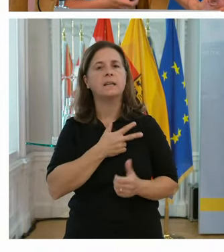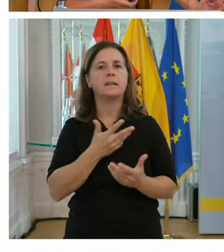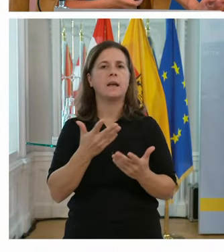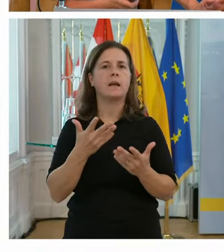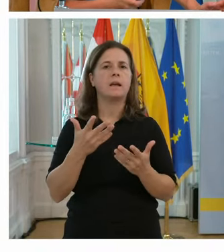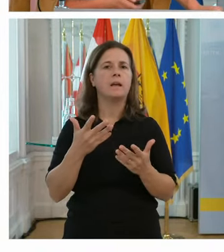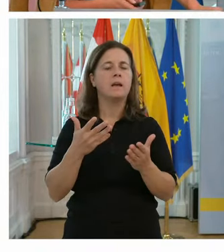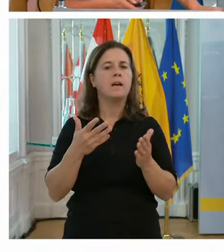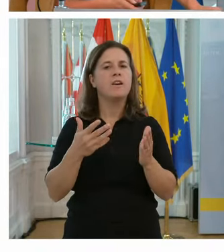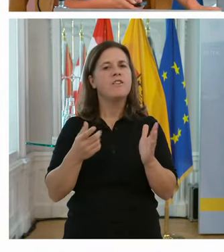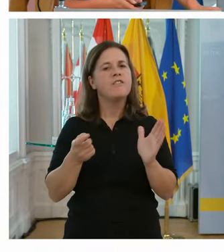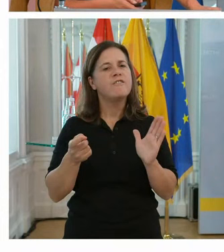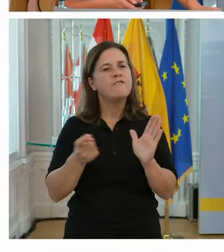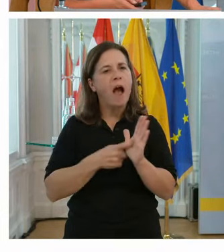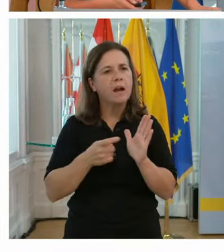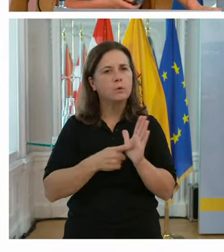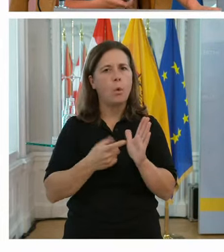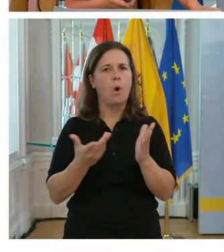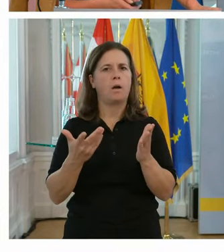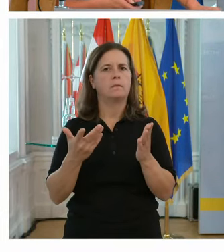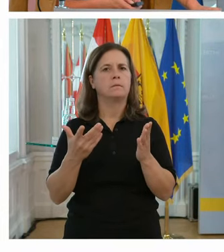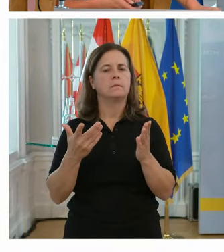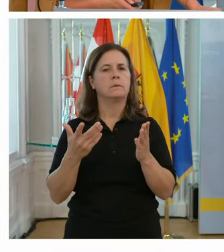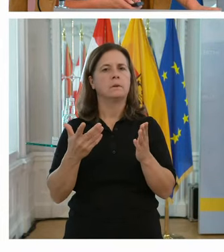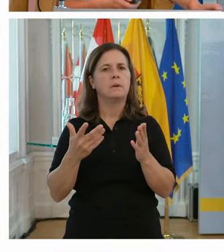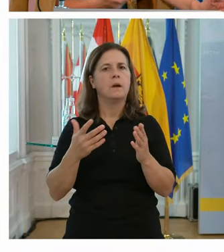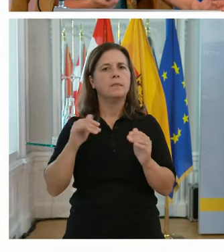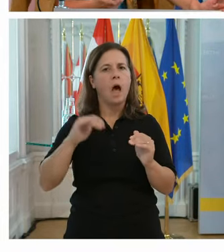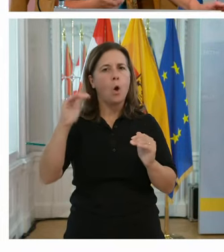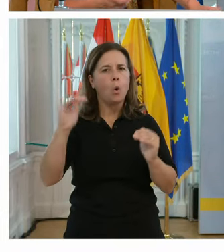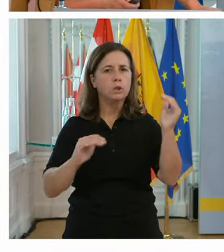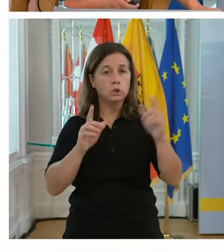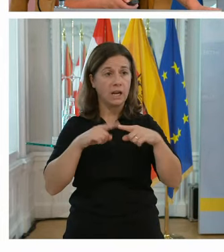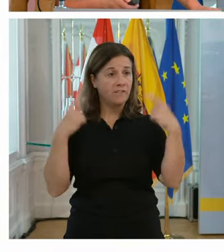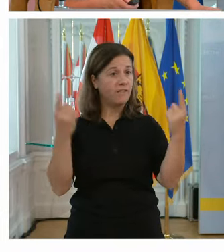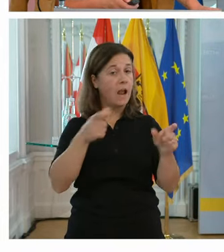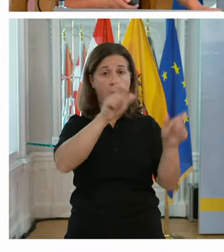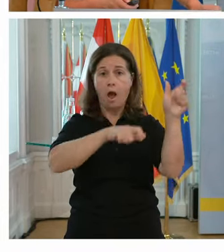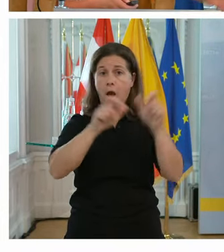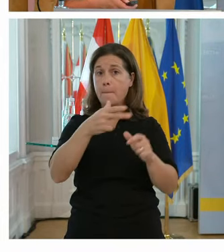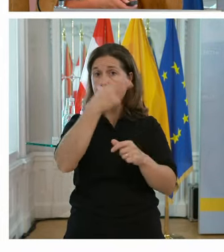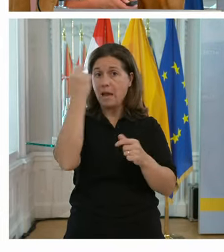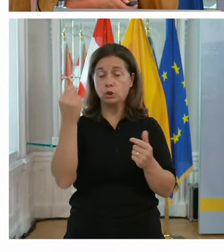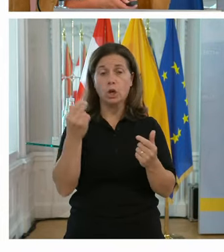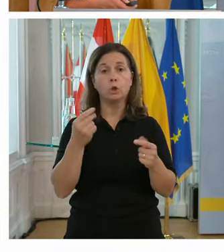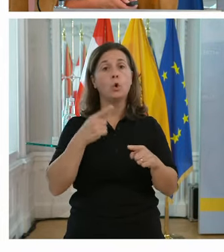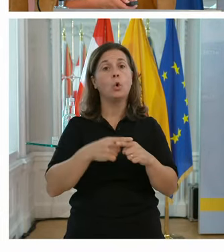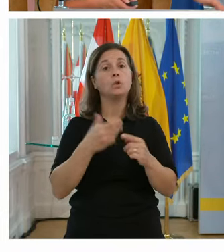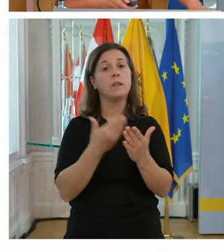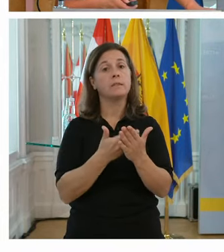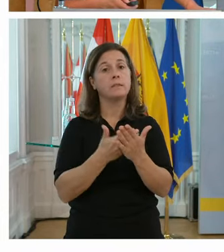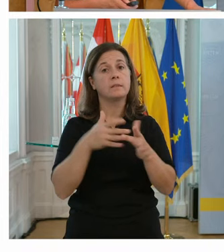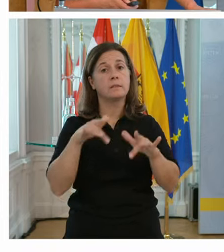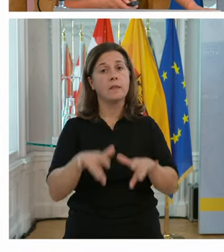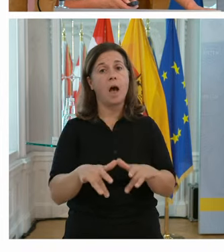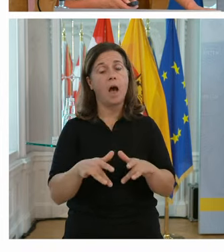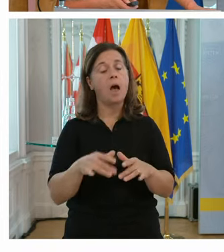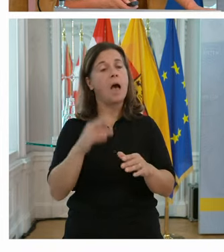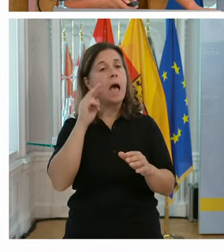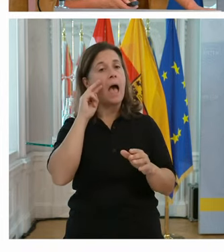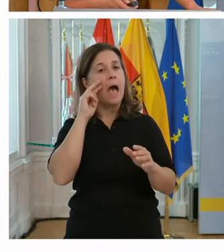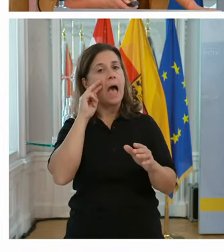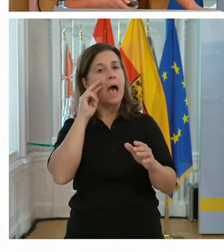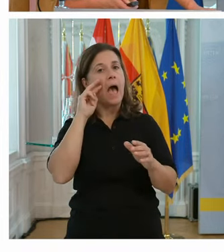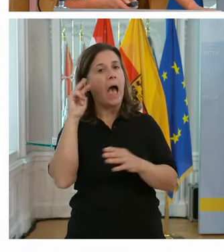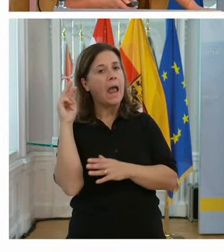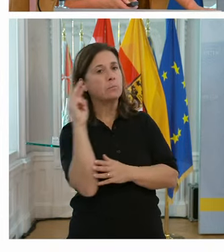der wirkliche Faktor, der den Unterschied macht, das sind wir alle, das sind die Menschen. Und da haben Sie natürlich Einblicke